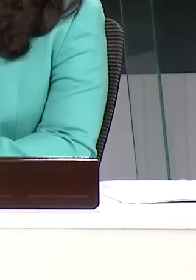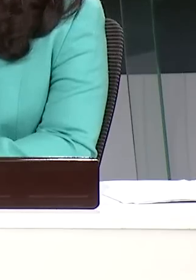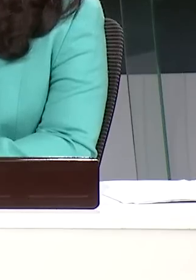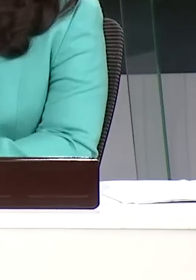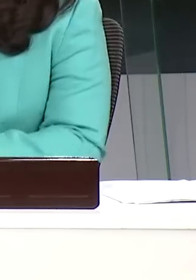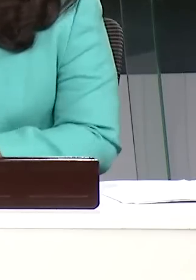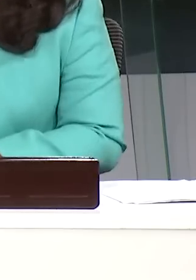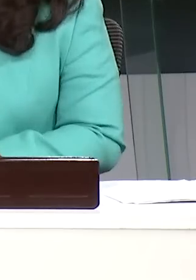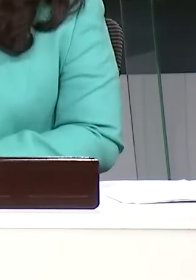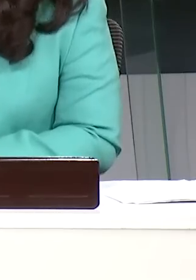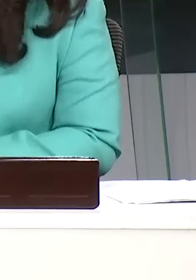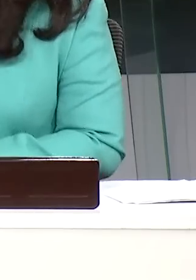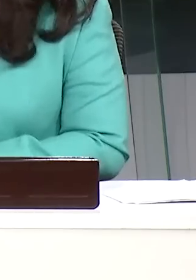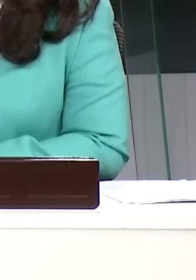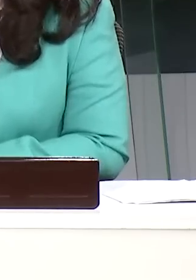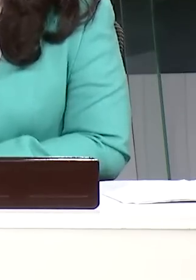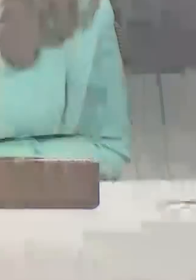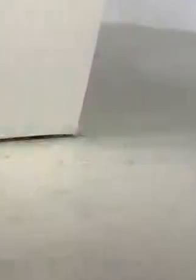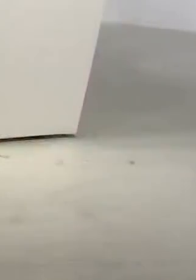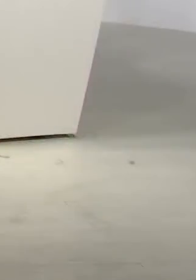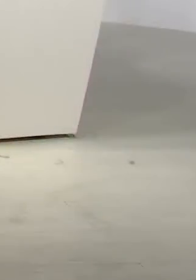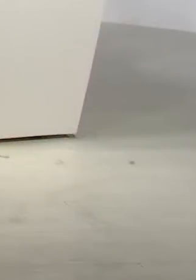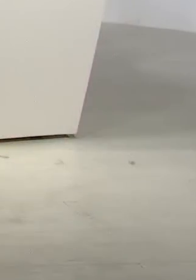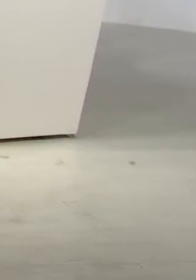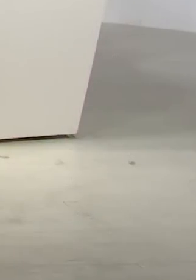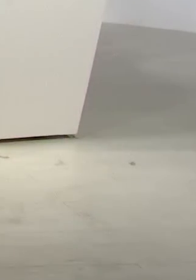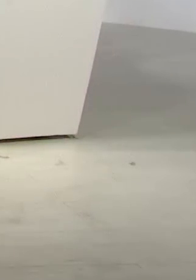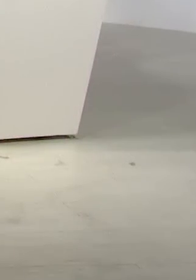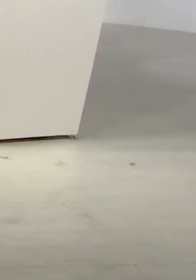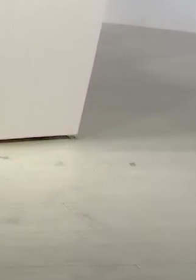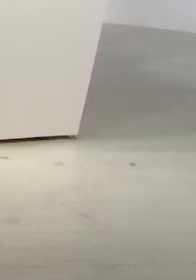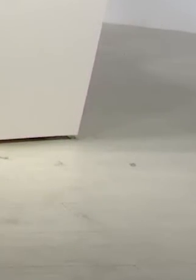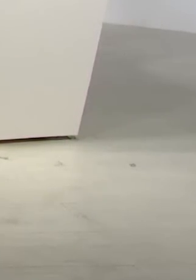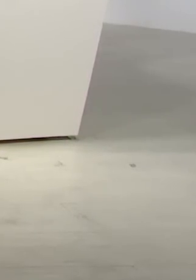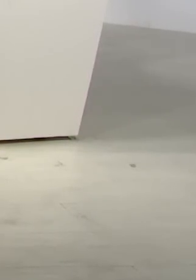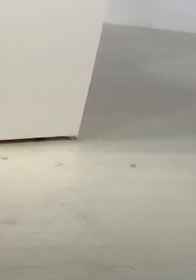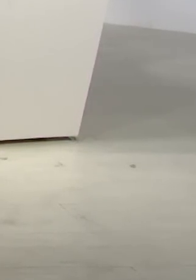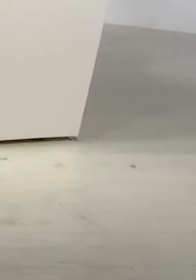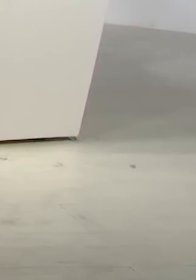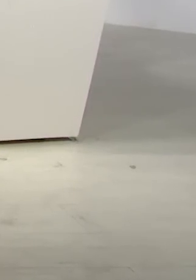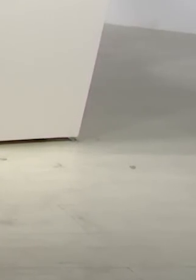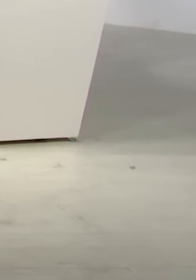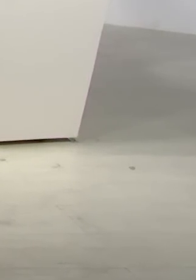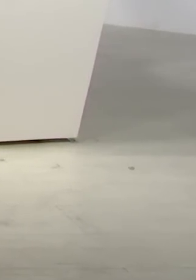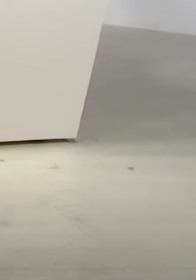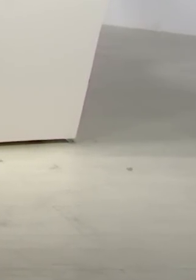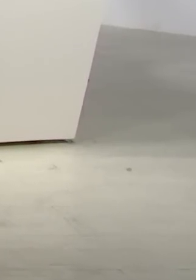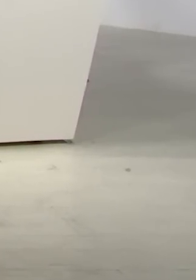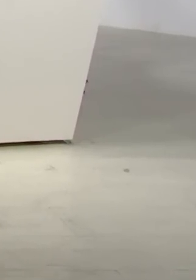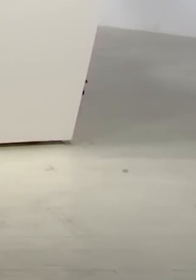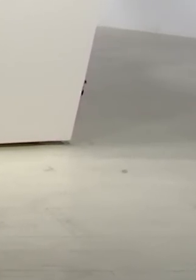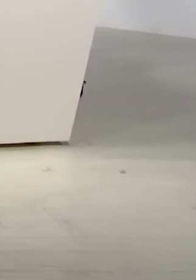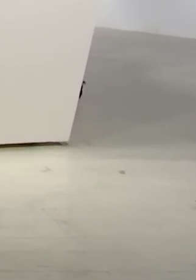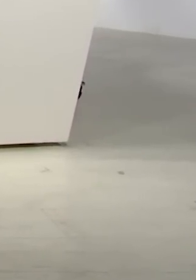านมานี่เอง ก็ตอนนี้องค์ประชุมเนี่ยพอแล้วนะคะมีทั้งหมด163ท่านแล้วจากจำนวนทั้งสิ้น220ท่านนะคะตอนนี้เข้ากันม